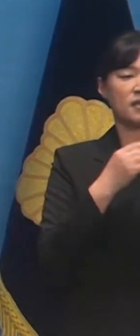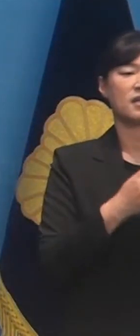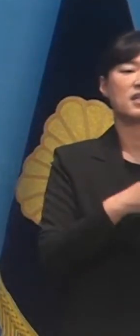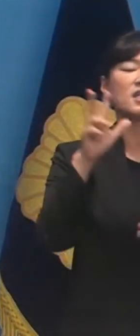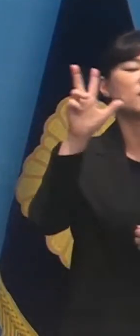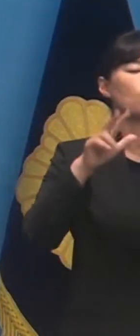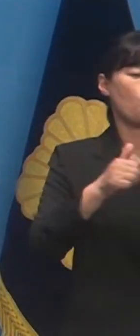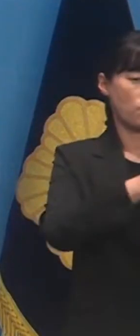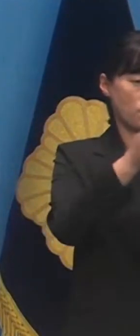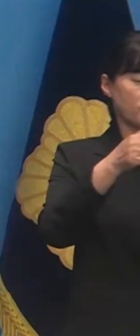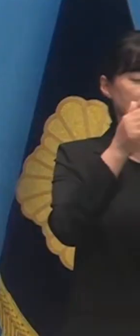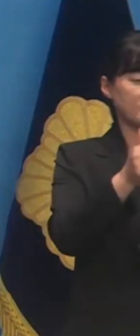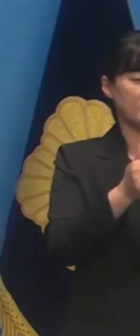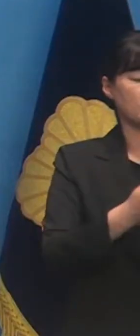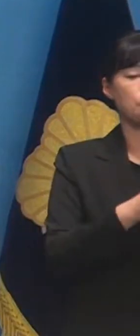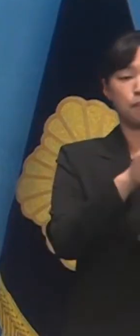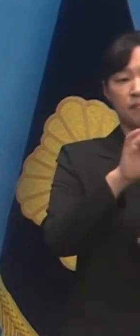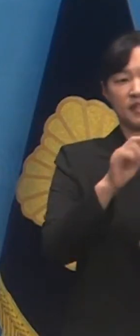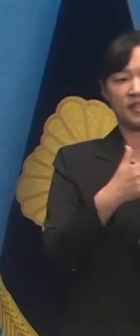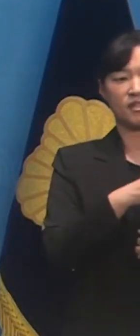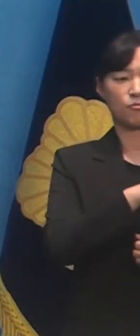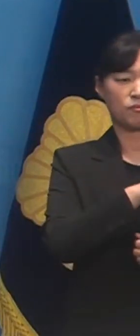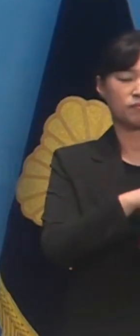원칙위원회 결재위원장 이병덕 비입니다.